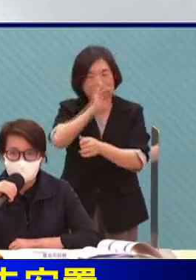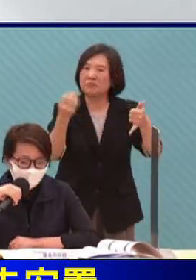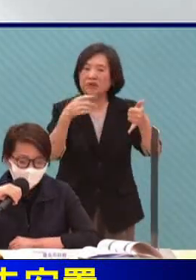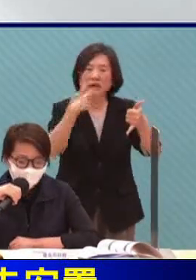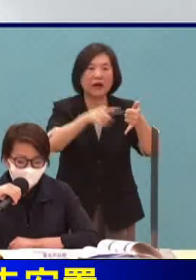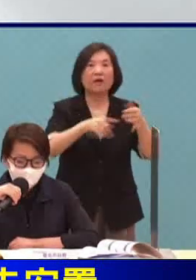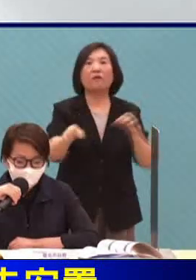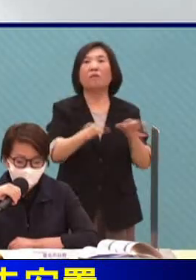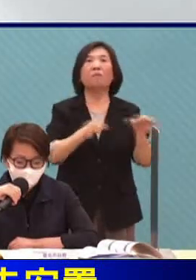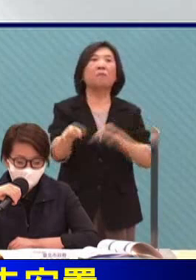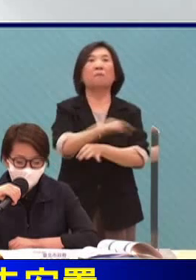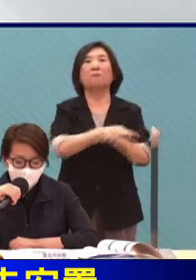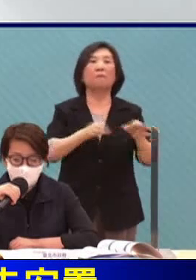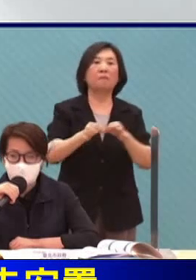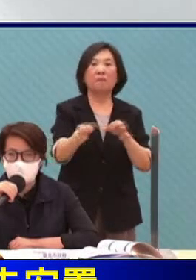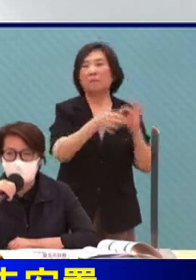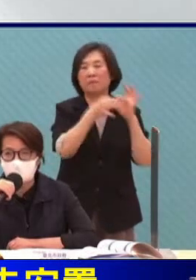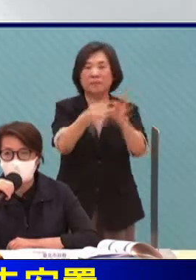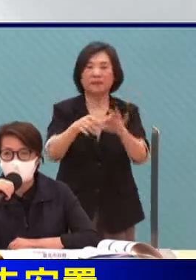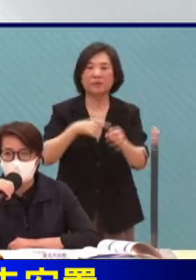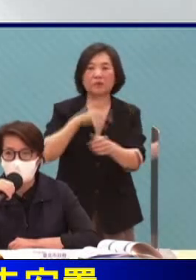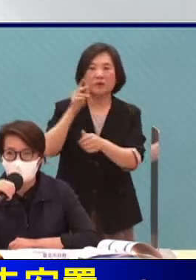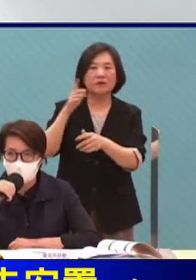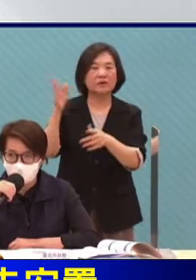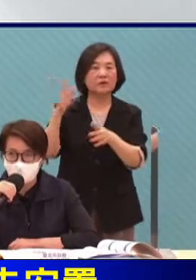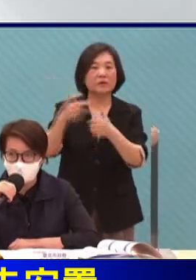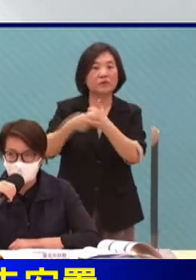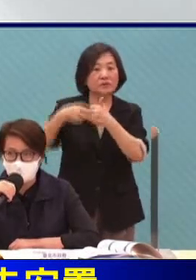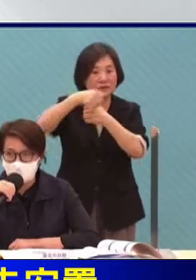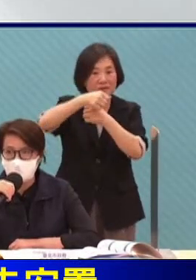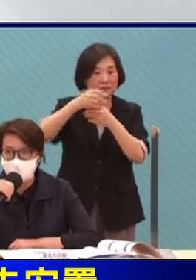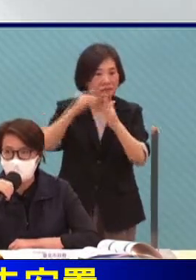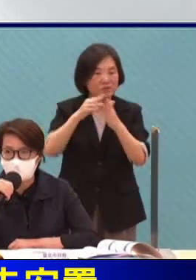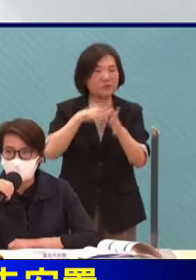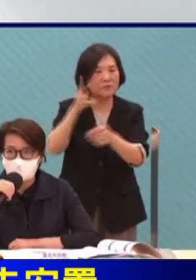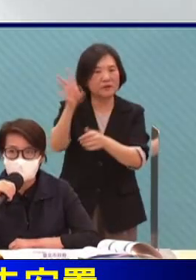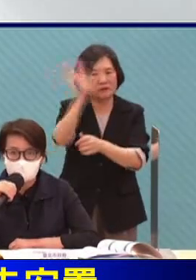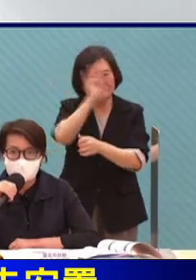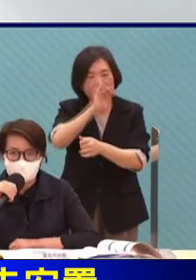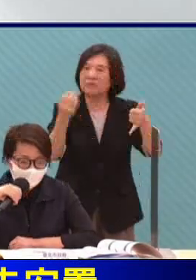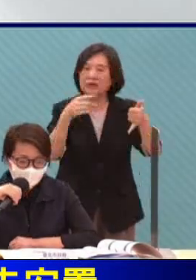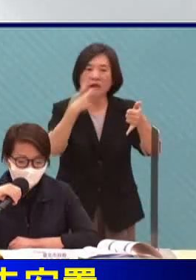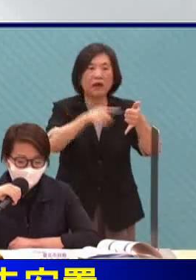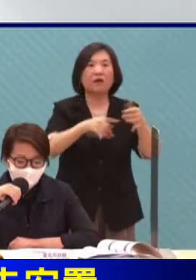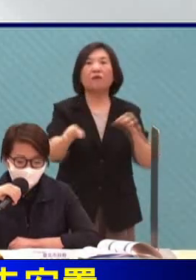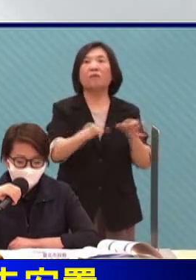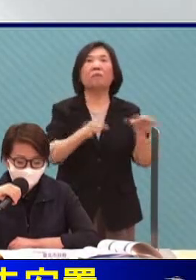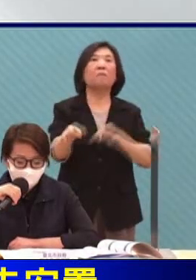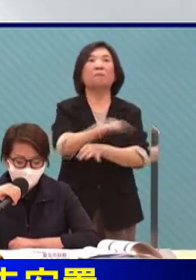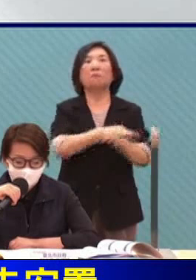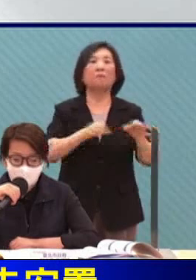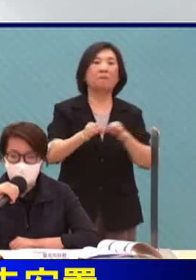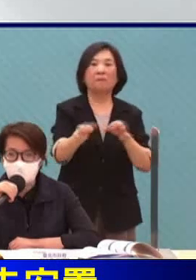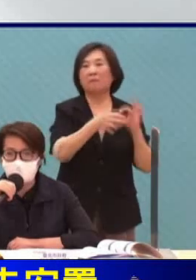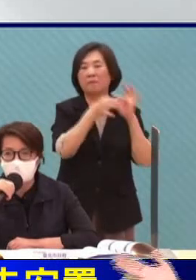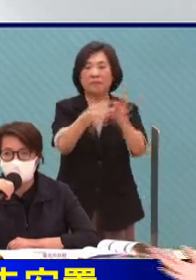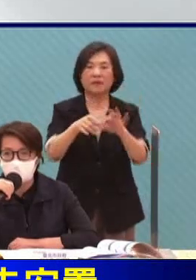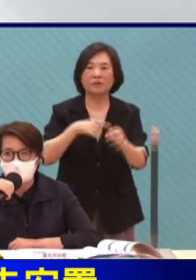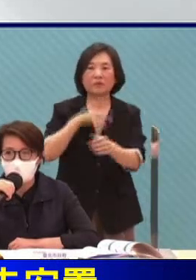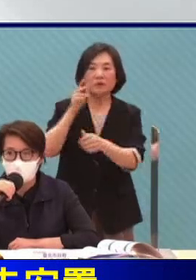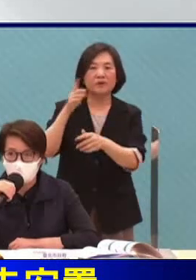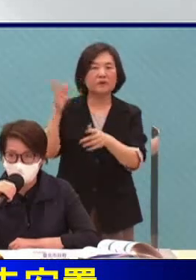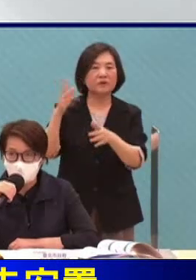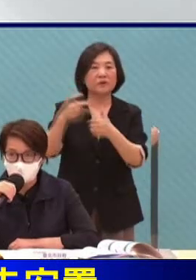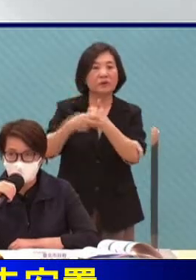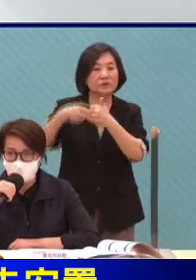做新冠肺炎的筛检，甚至呢有两个人在筛出阳性之后呢，这间洗肾中心呢就直接请他们回家，不准他